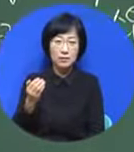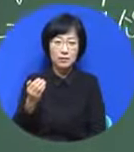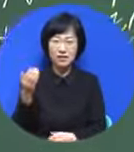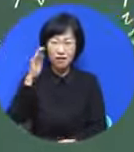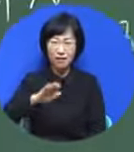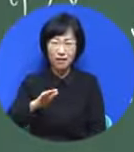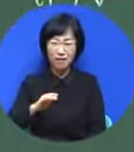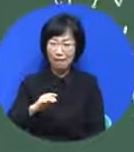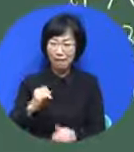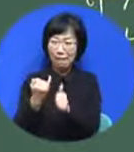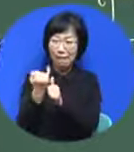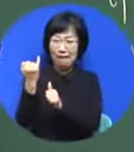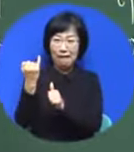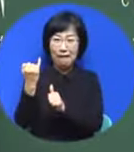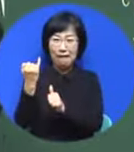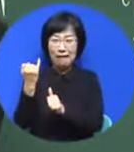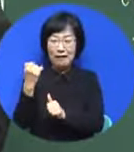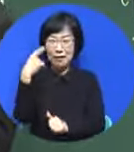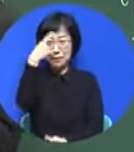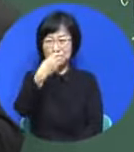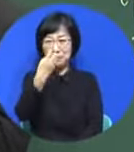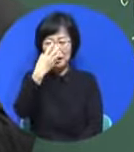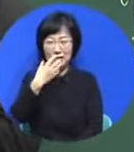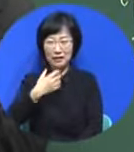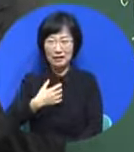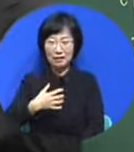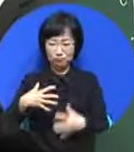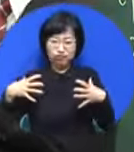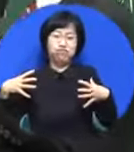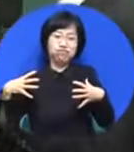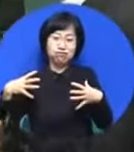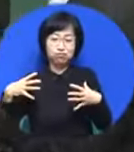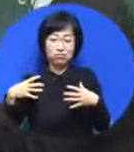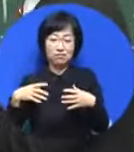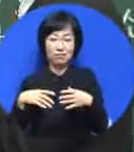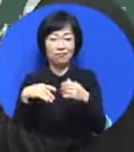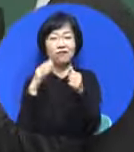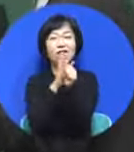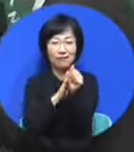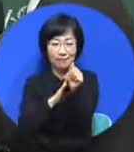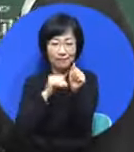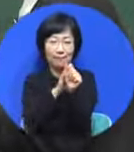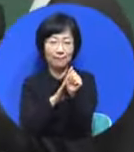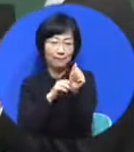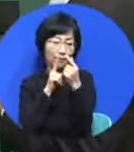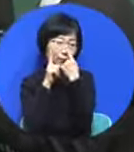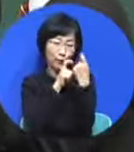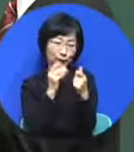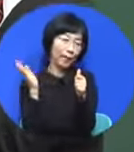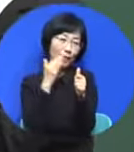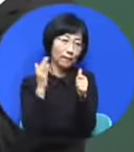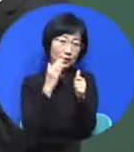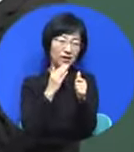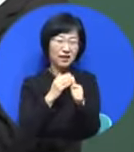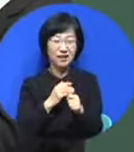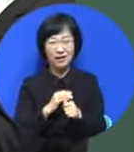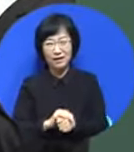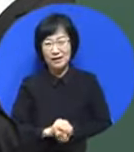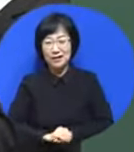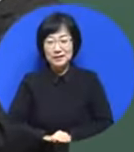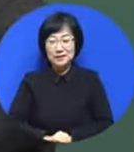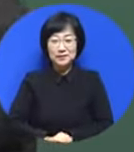나온 여자가 윙크를 하니까. But if it was Potiphar's wife, maybe she was older and she had a tummy. 혹시